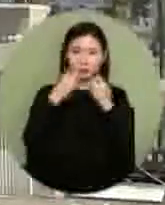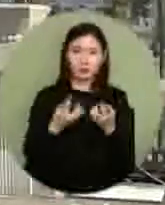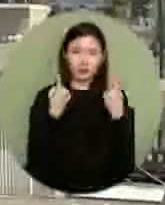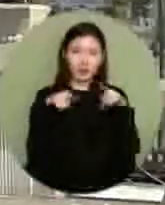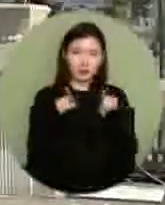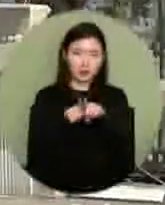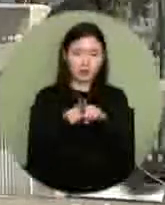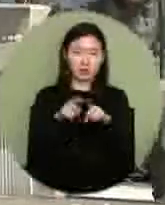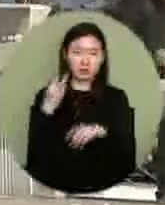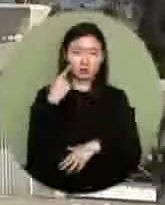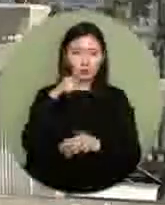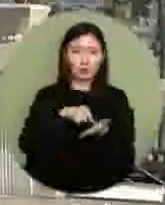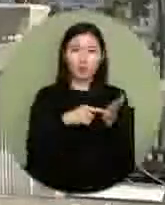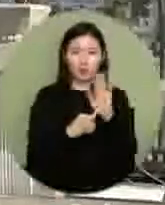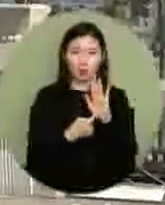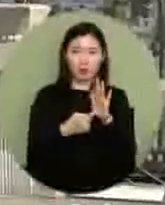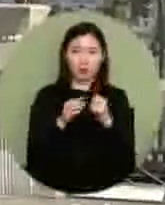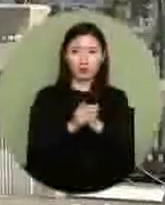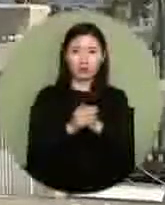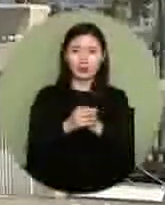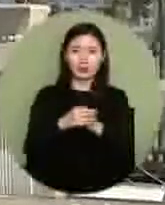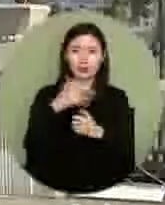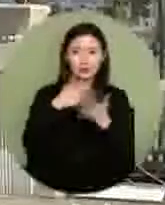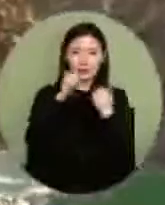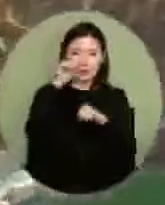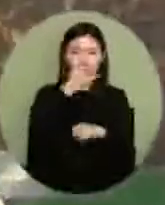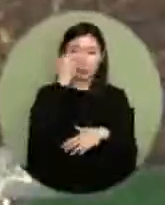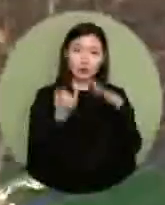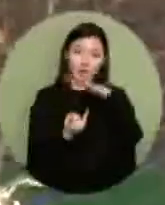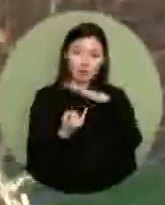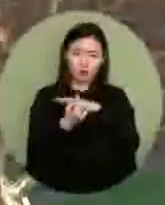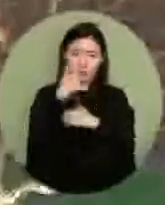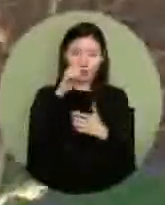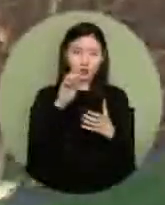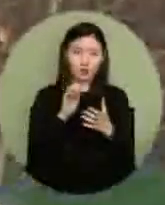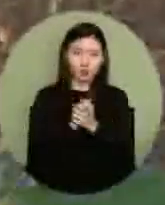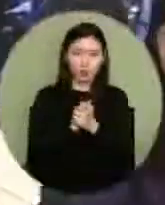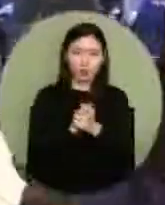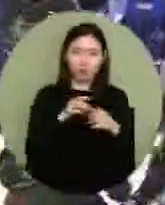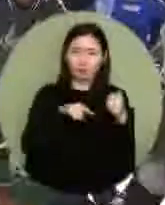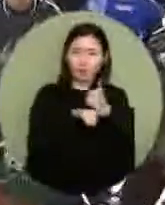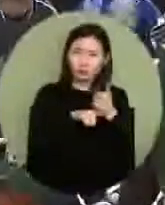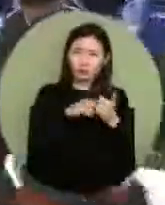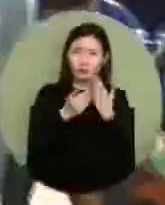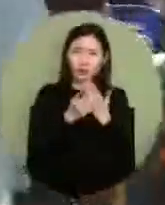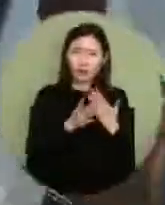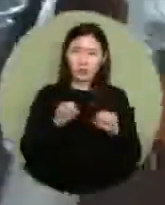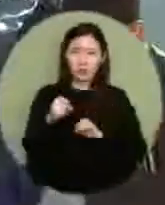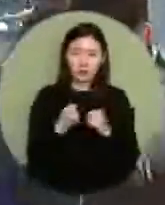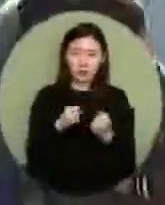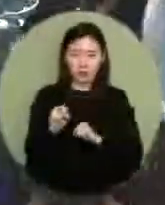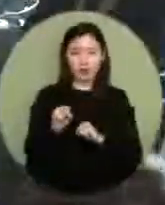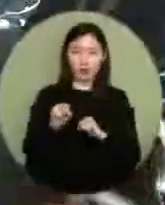있습니다. 올해는 당시 만세 운동을 재현한 연극 소녀의 기도와 일제 고문 체험, 태권도 군무 등 다양한